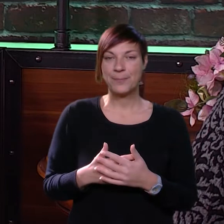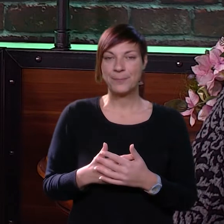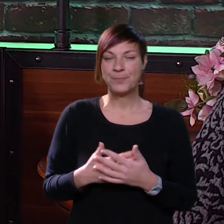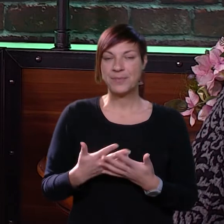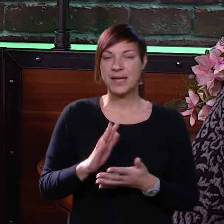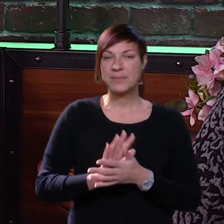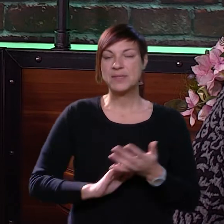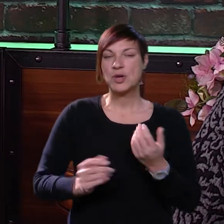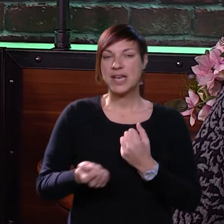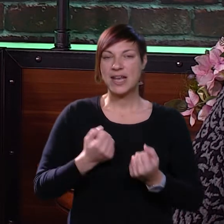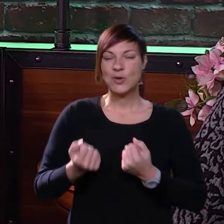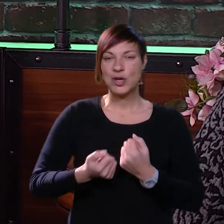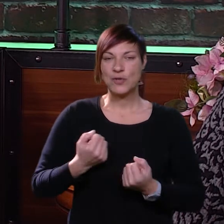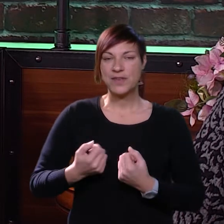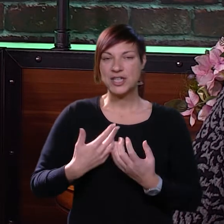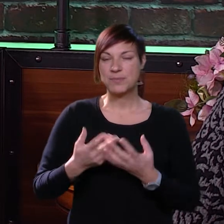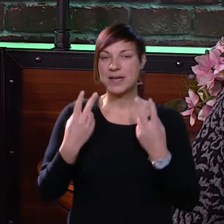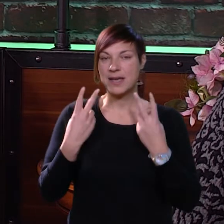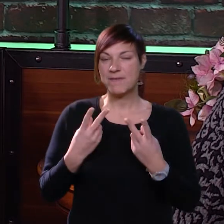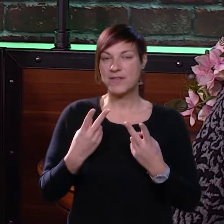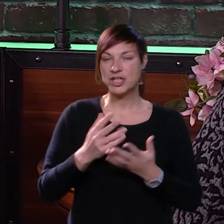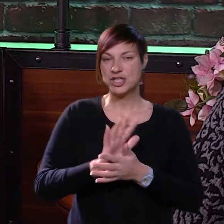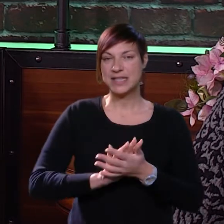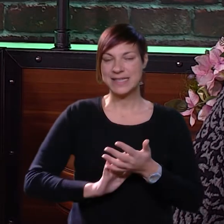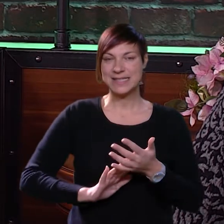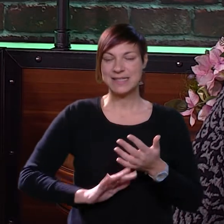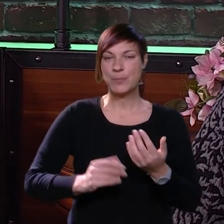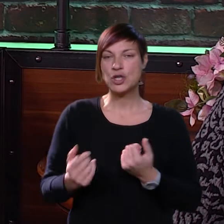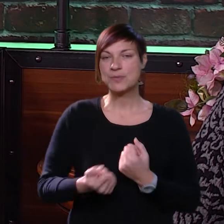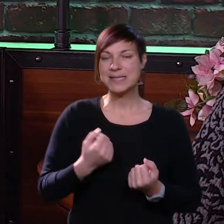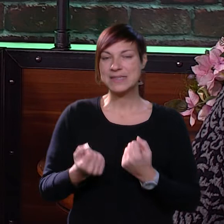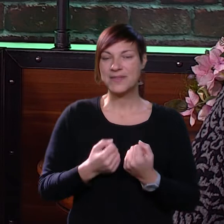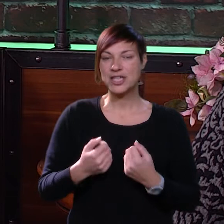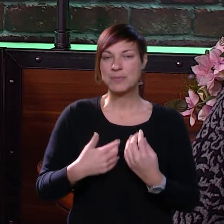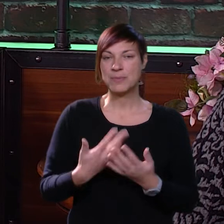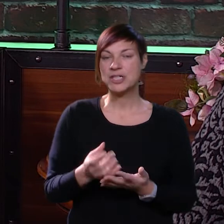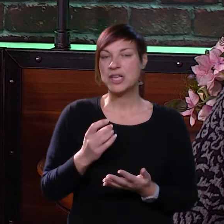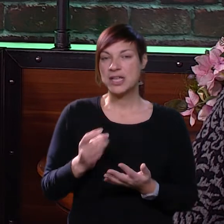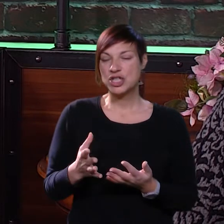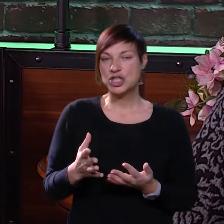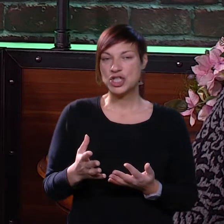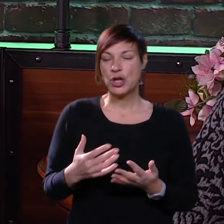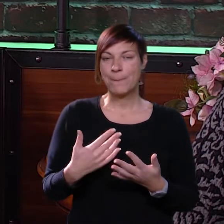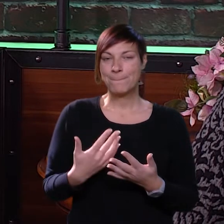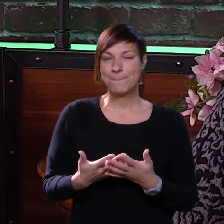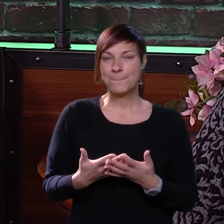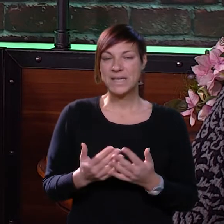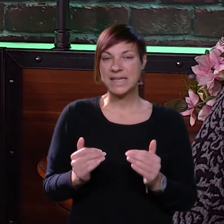prvi. Mi smo krenuli u vježbe jer je jako bitno da se krene s tim vježbama da bi se što prije